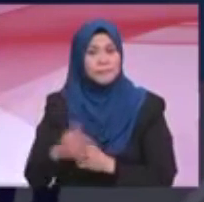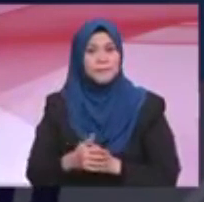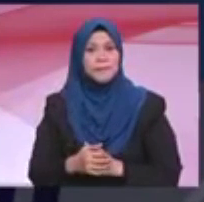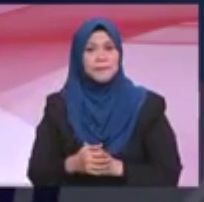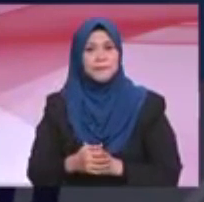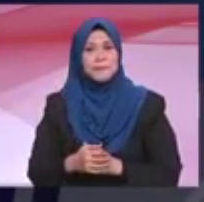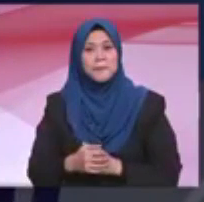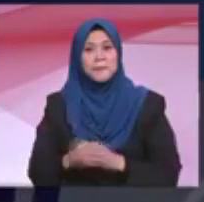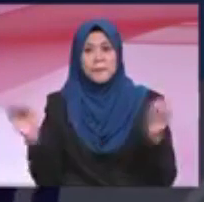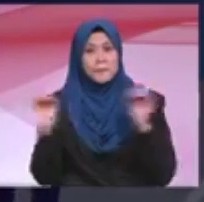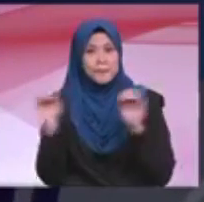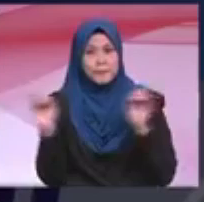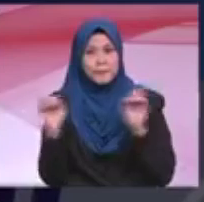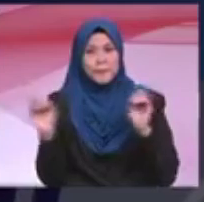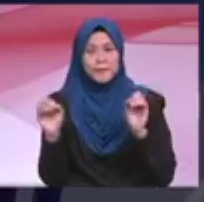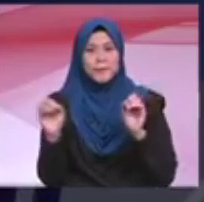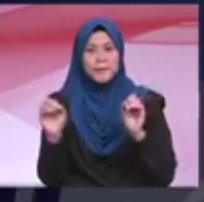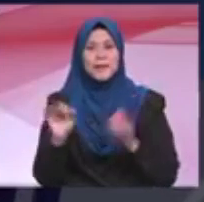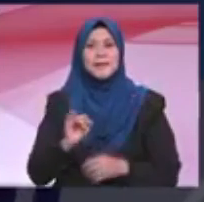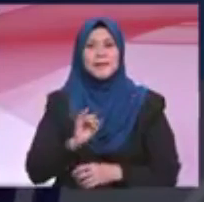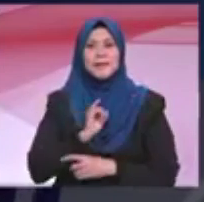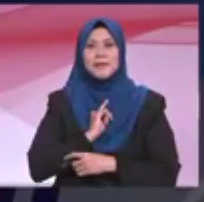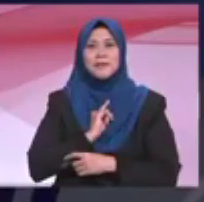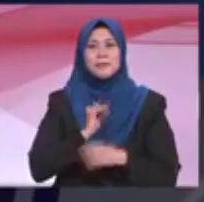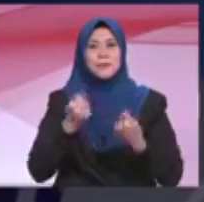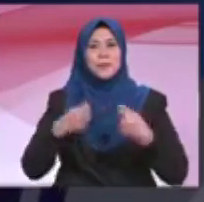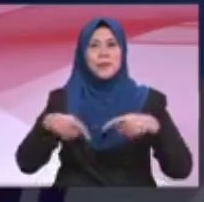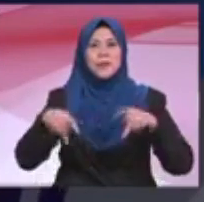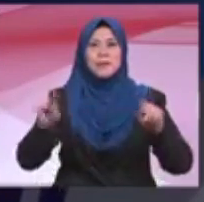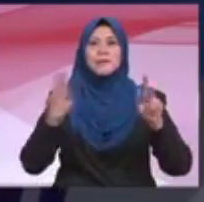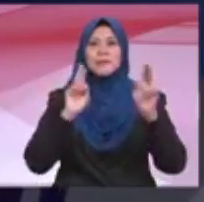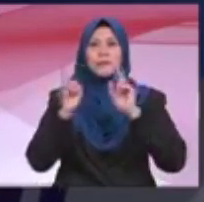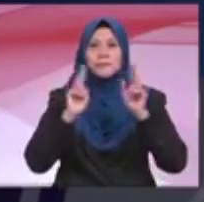Okey. Jika tak ada, saya mengambil kesempatan ini untuk